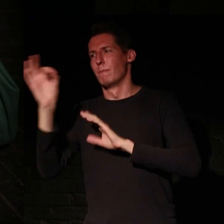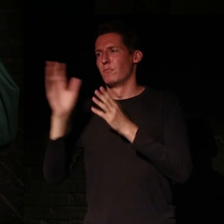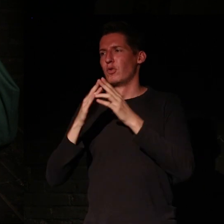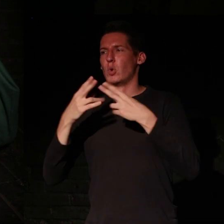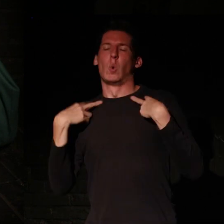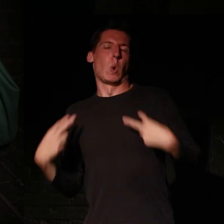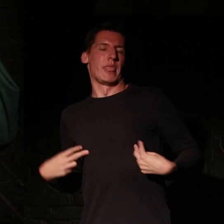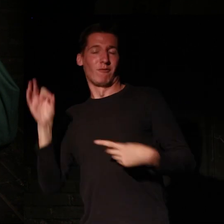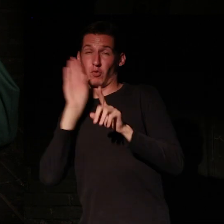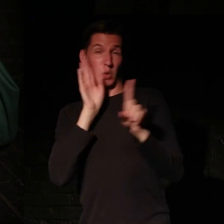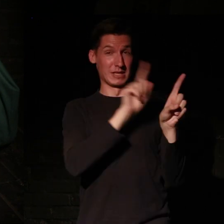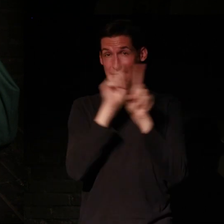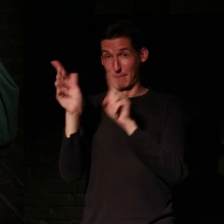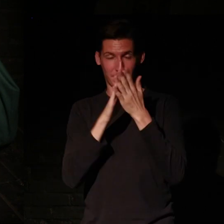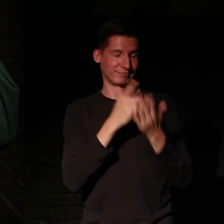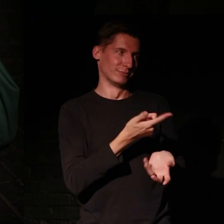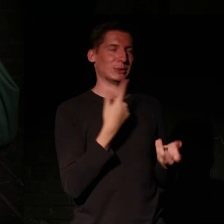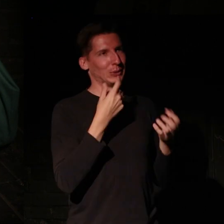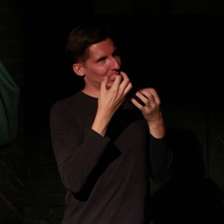No i tutaj się zaczynają trudne pytania.